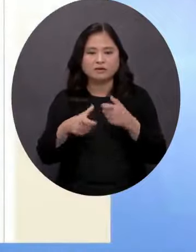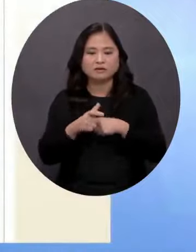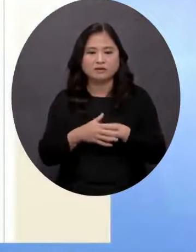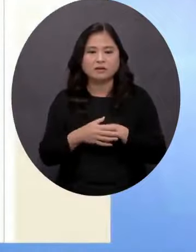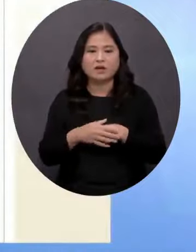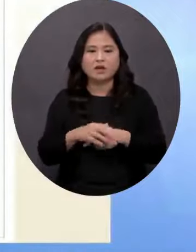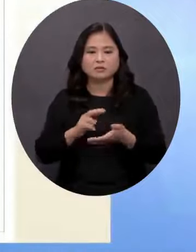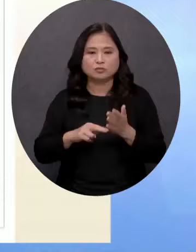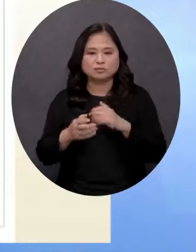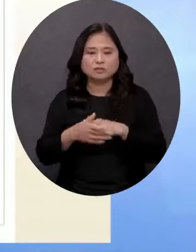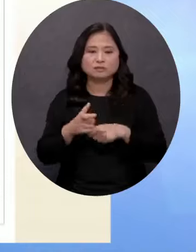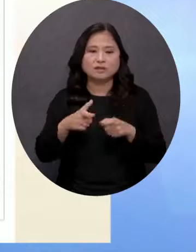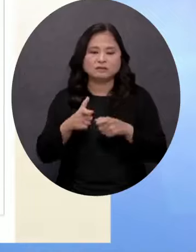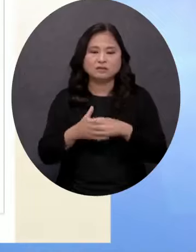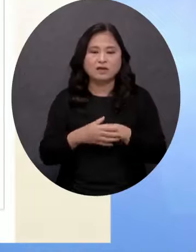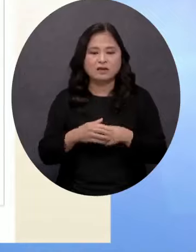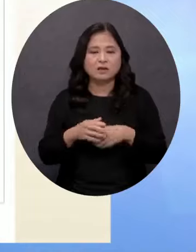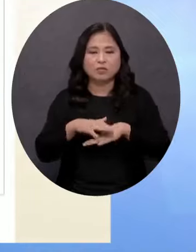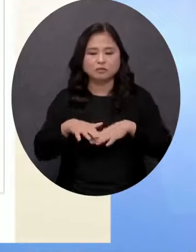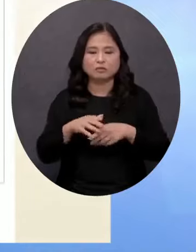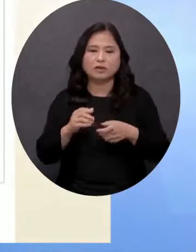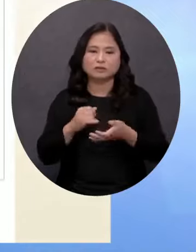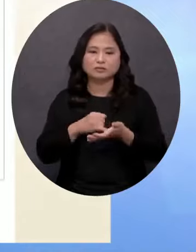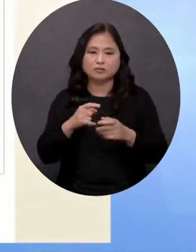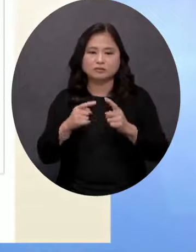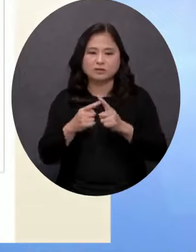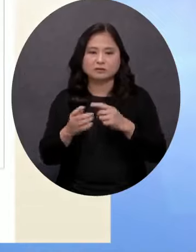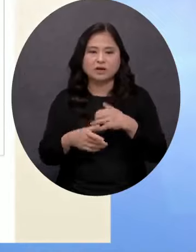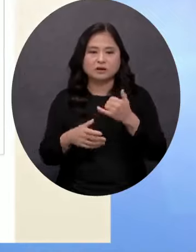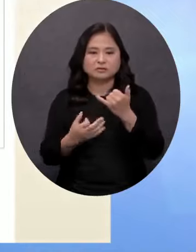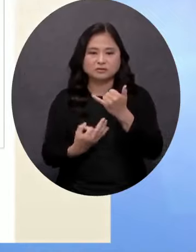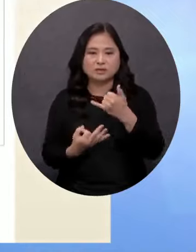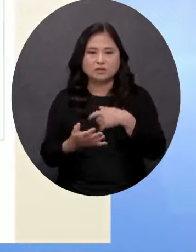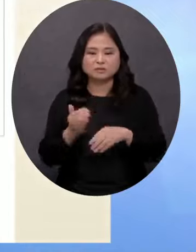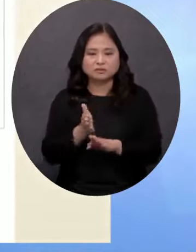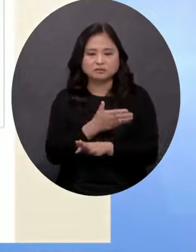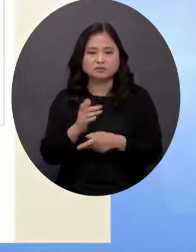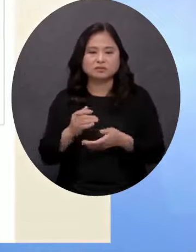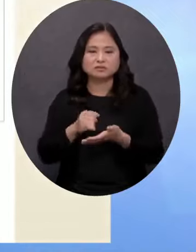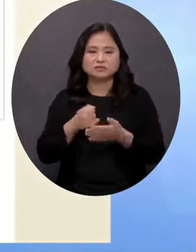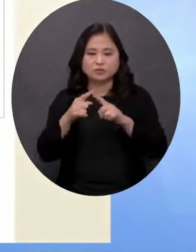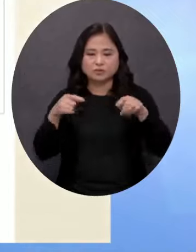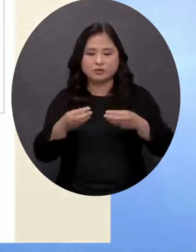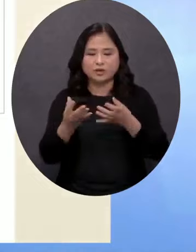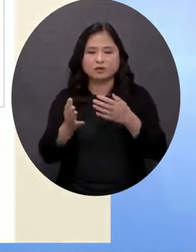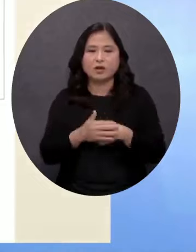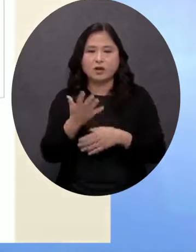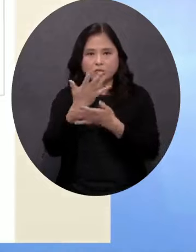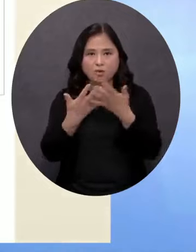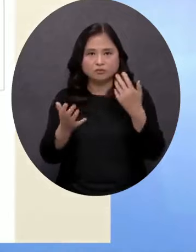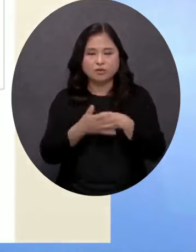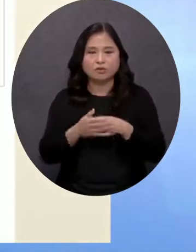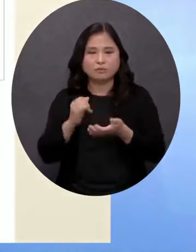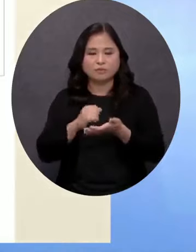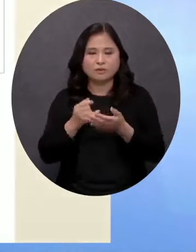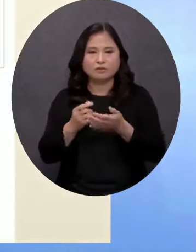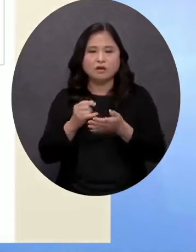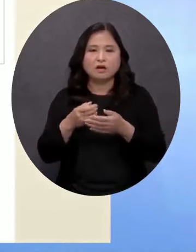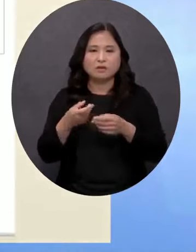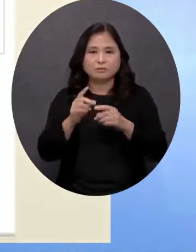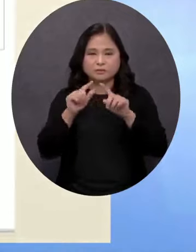般納稅人要在6月3日或者之前遞交報稅表，網上交表可以自動獲延期